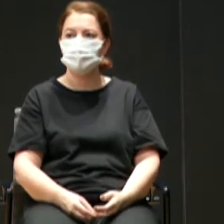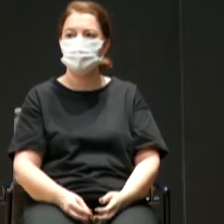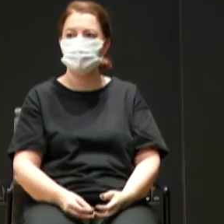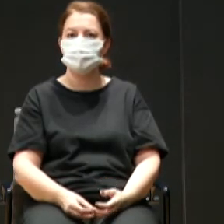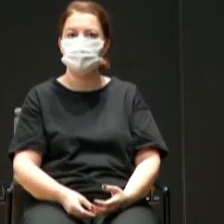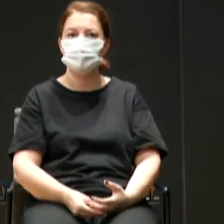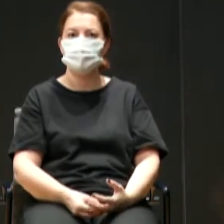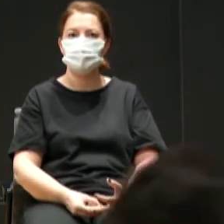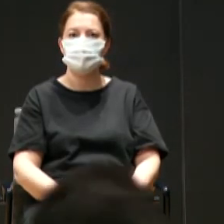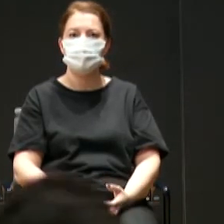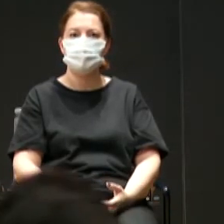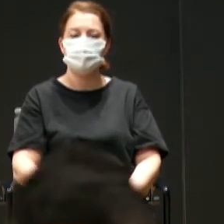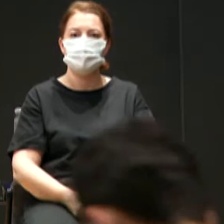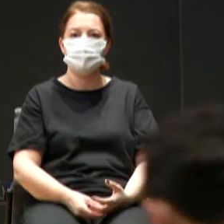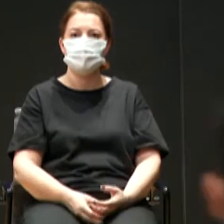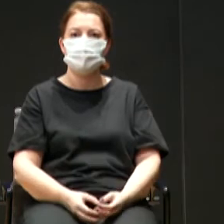Buyurun.